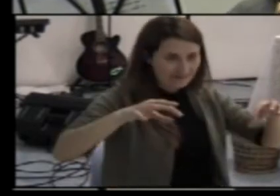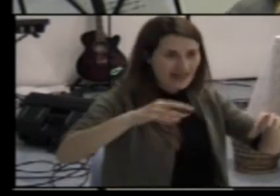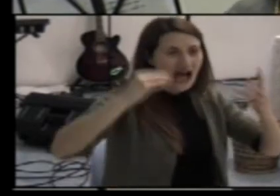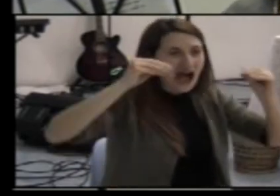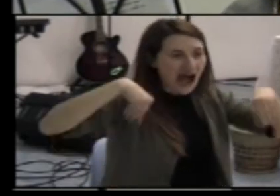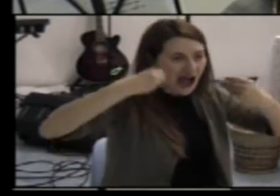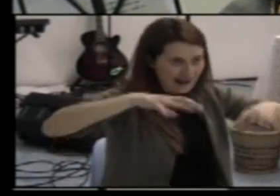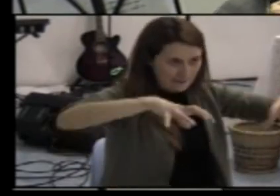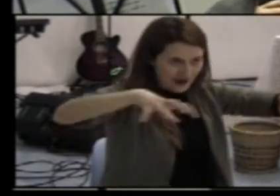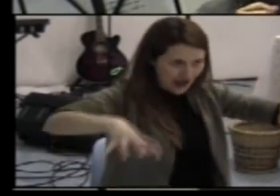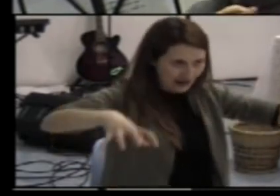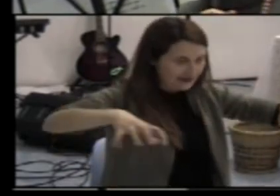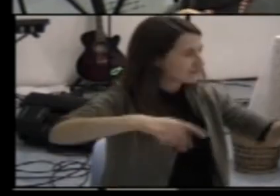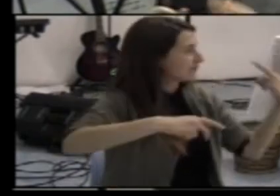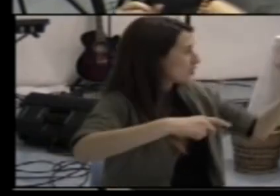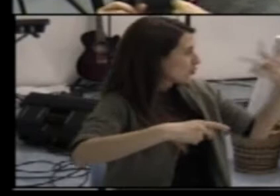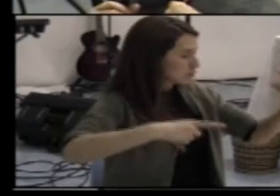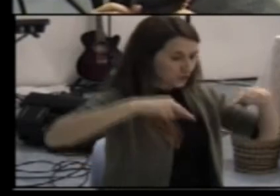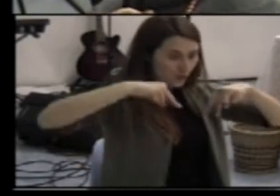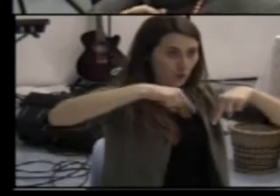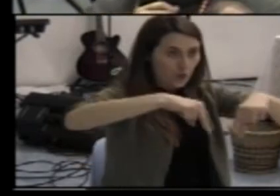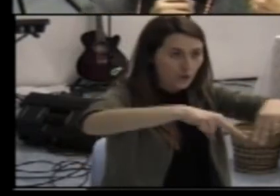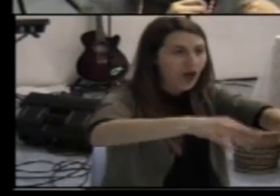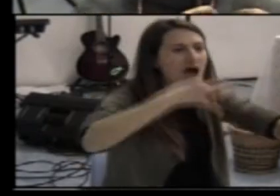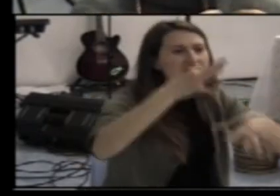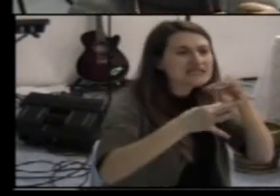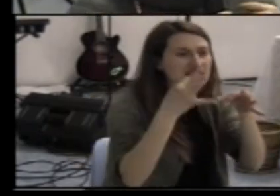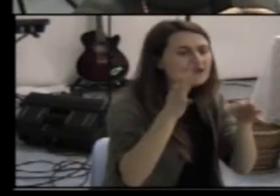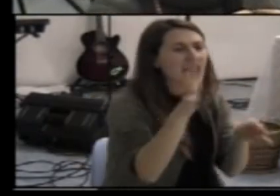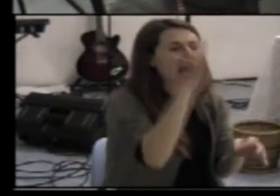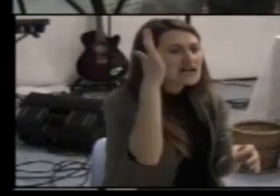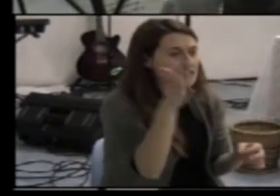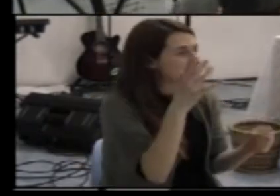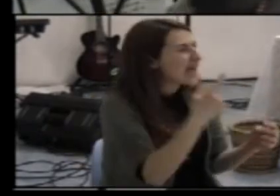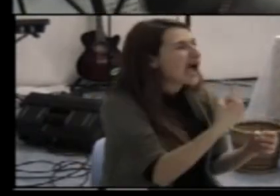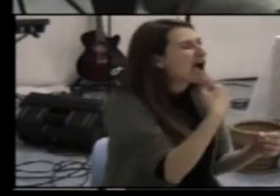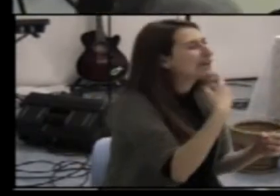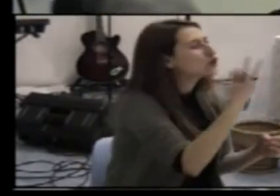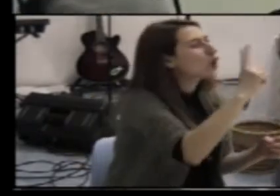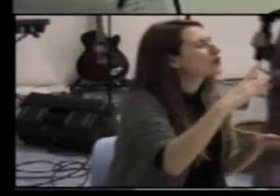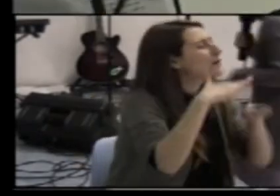stato fatto a questi animali. Io garantisco con la mia vita.